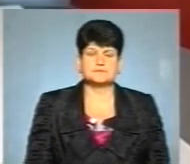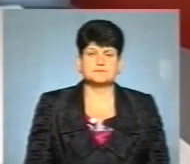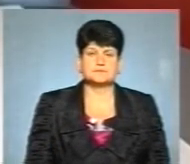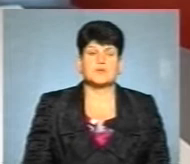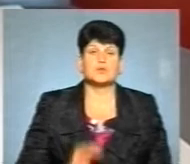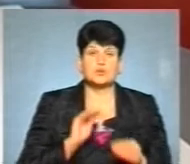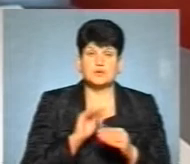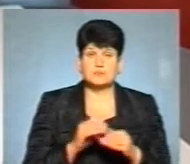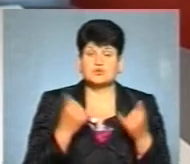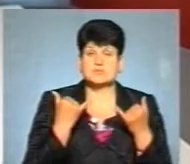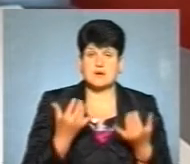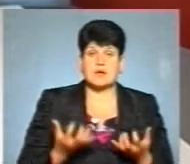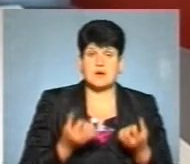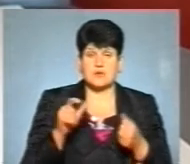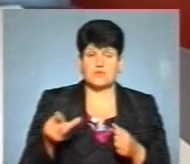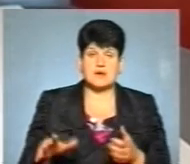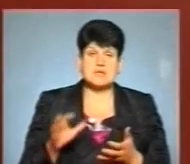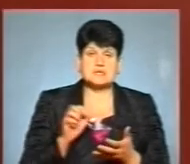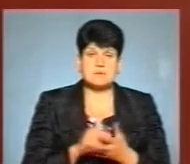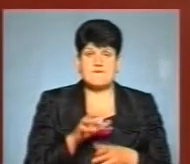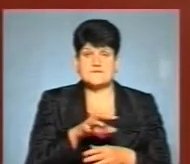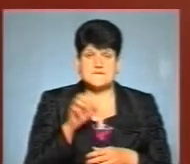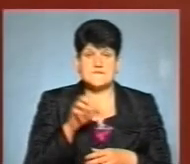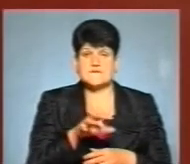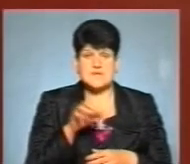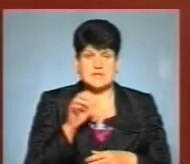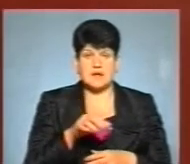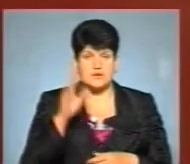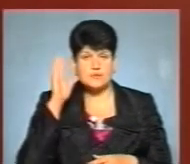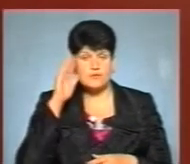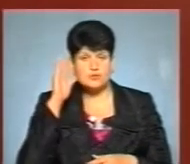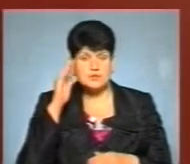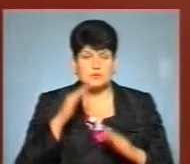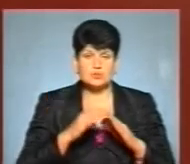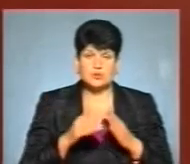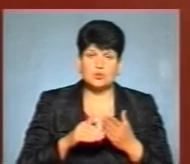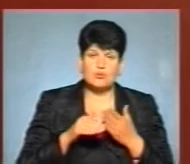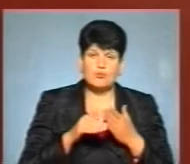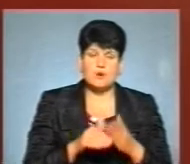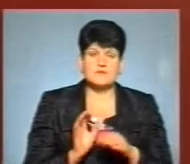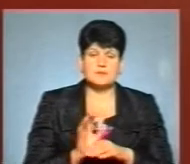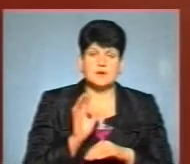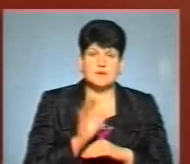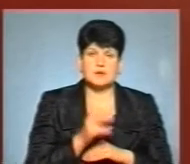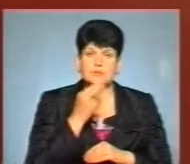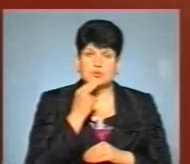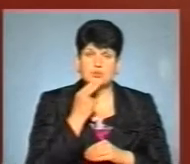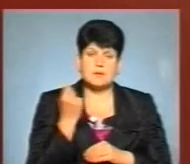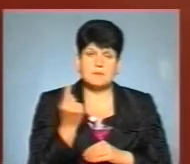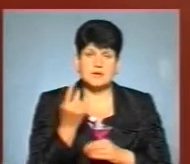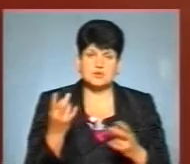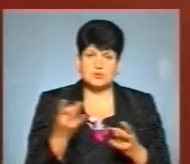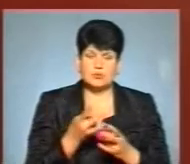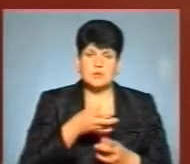Додам, що зараз рятувальники займаються відкачуванням води з будинків та допомагають доправляти продукти першої необхідності та